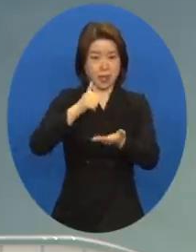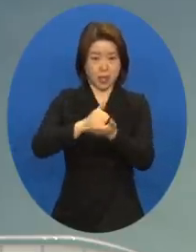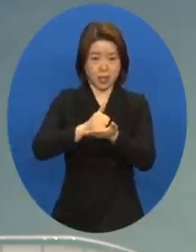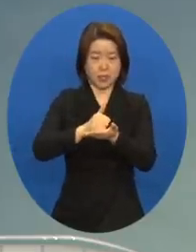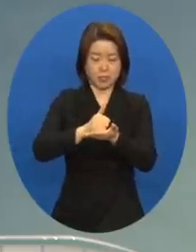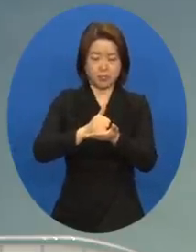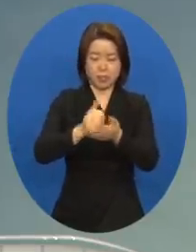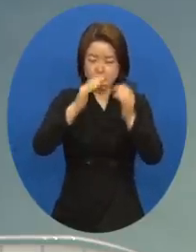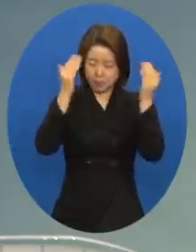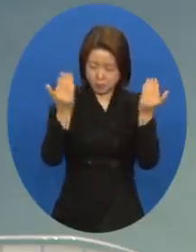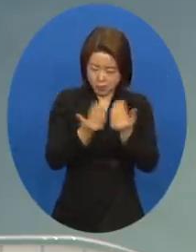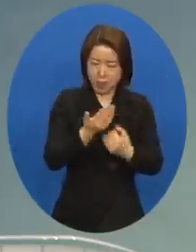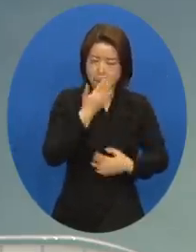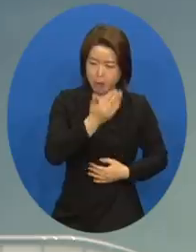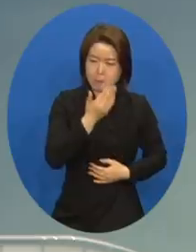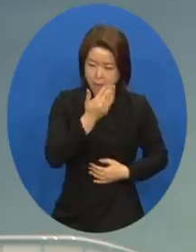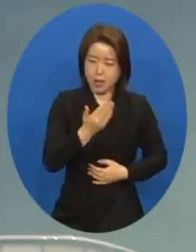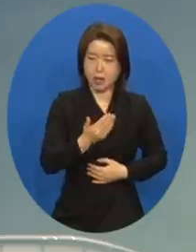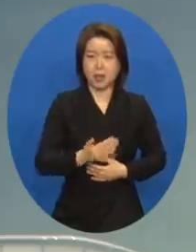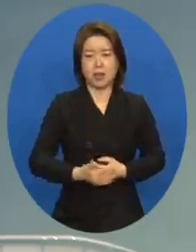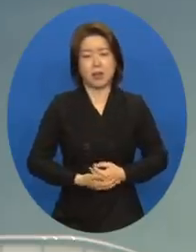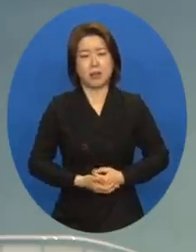다 하실 수 있느니라.